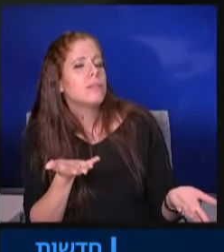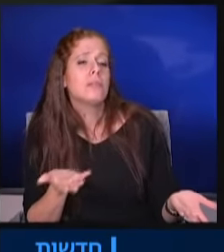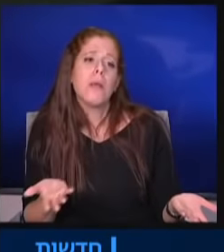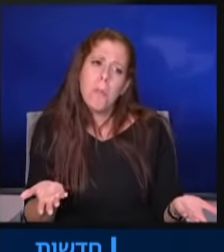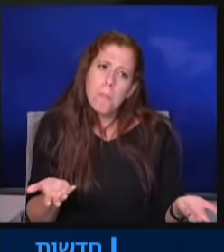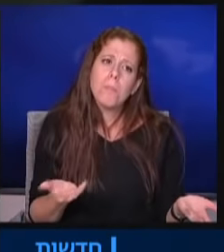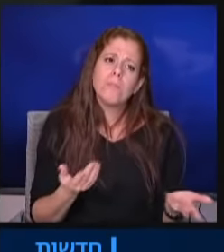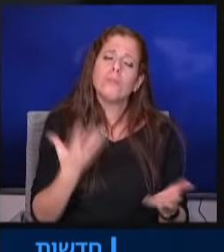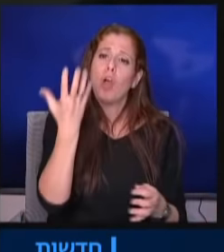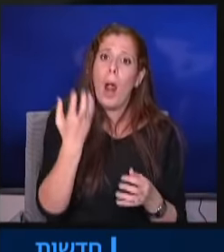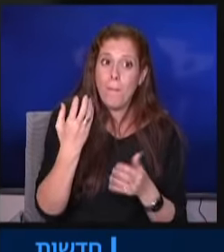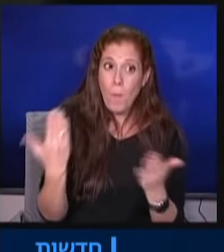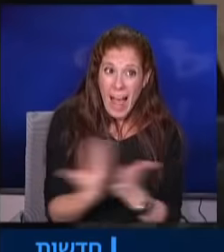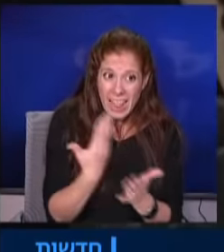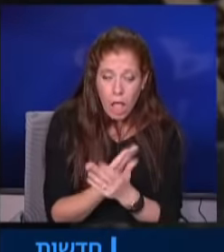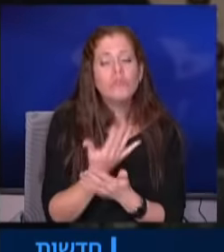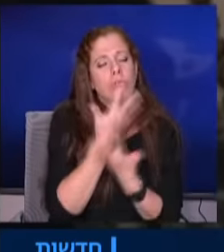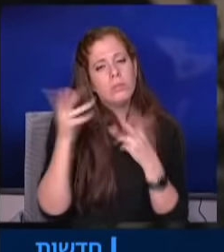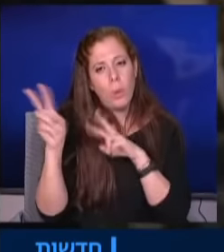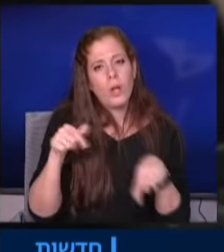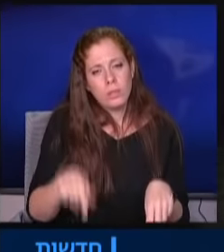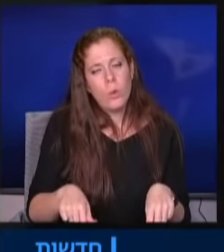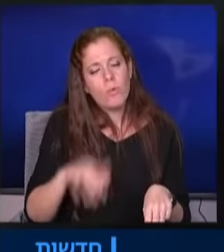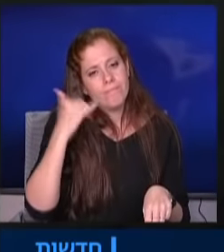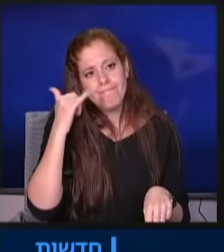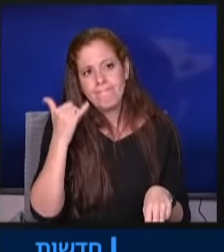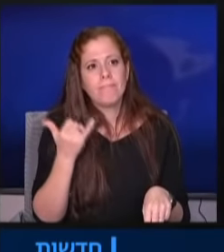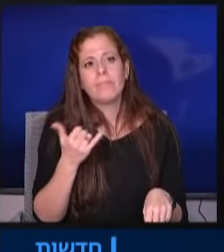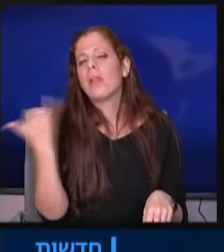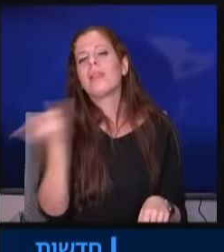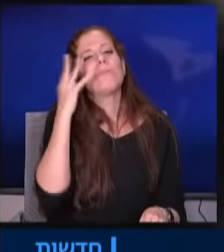When we make a new album, definitely we'll come back. תמיד כיף.